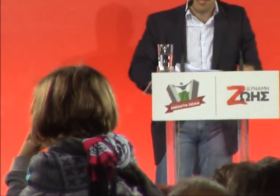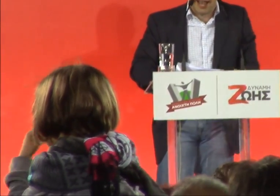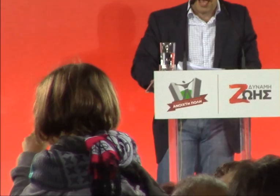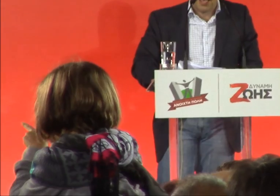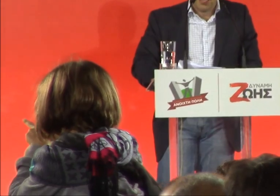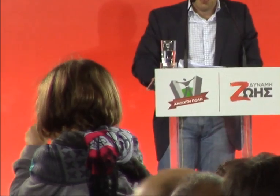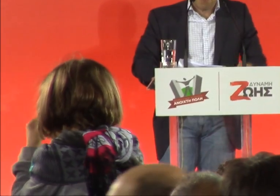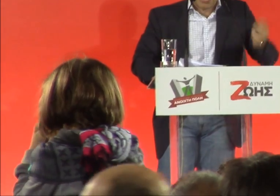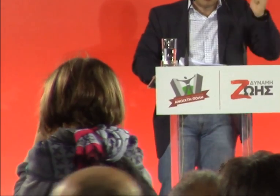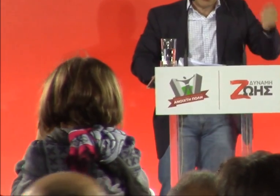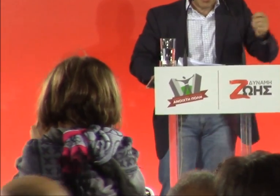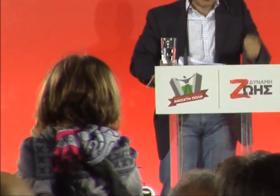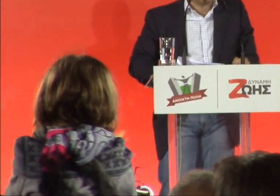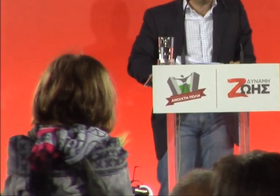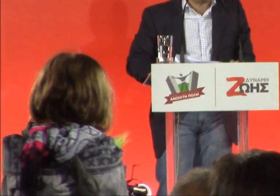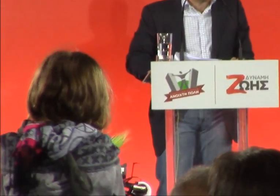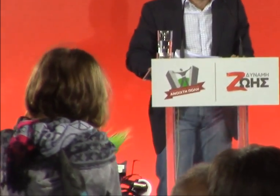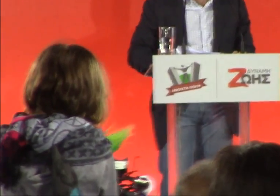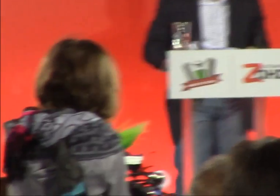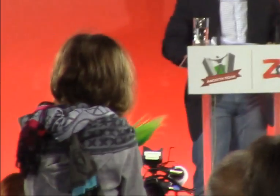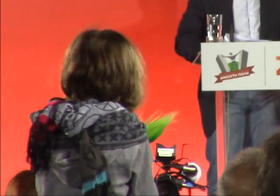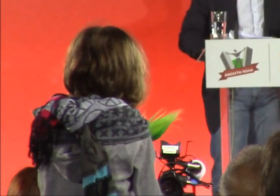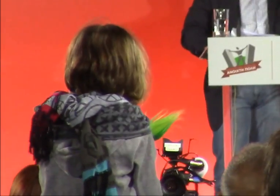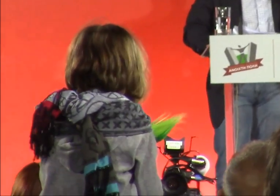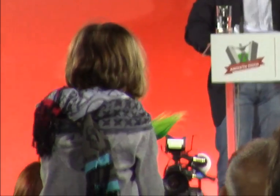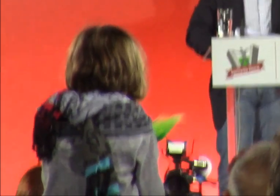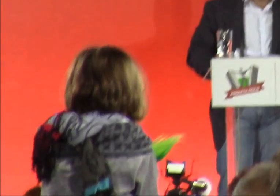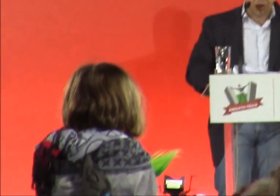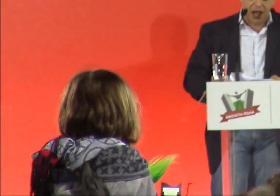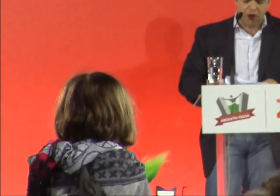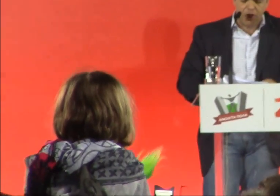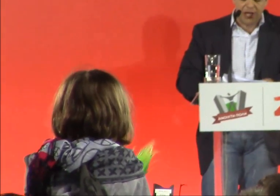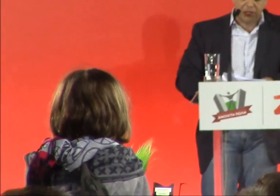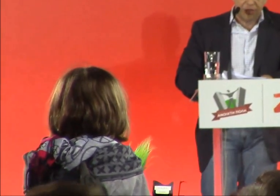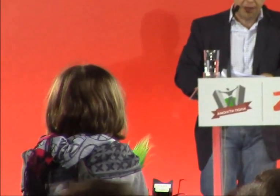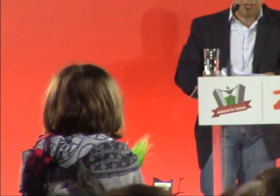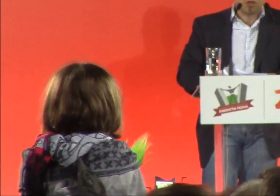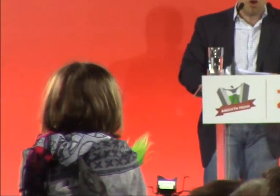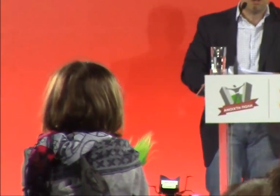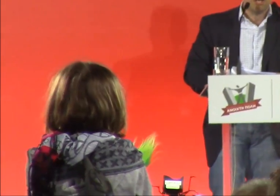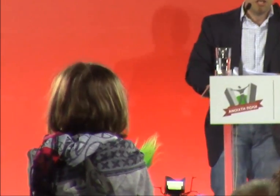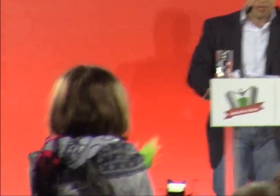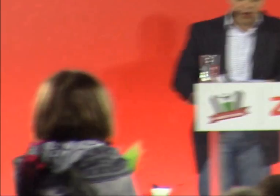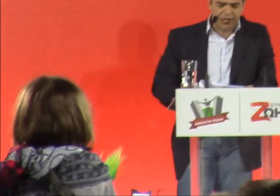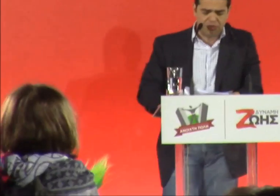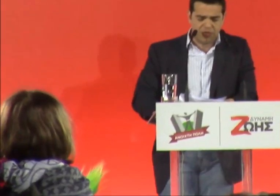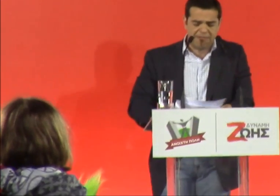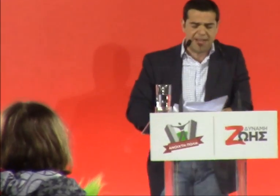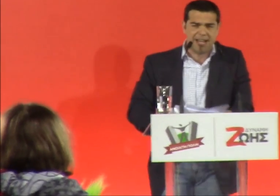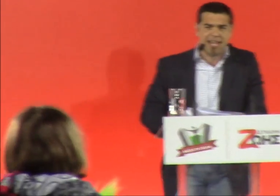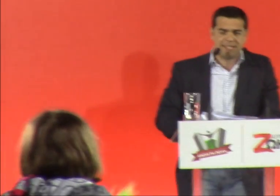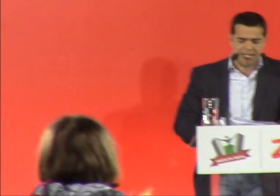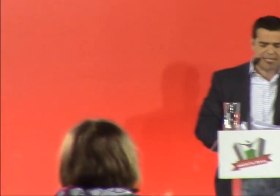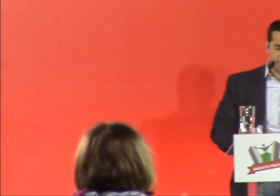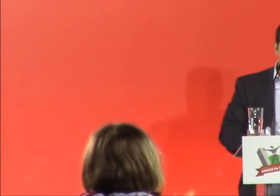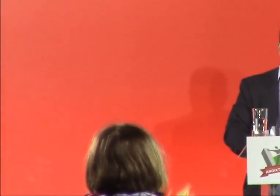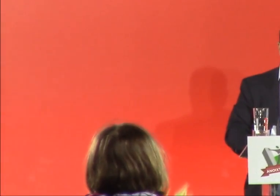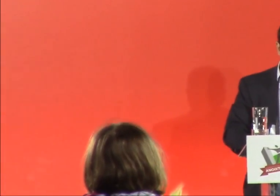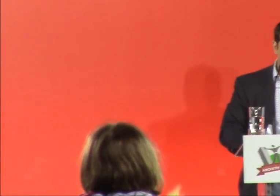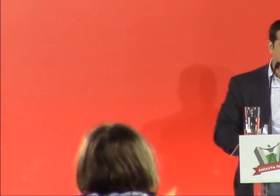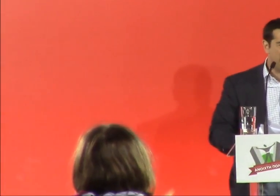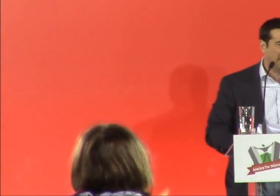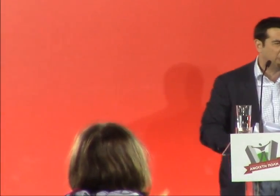Ξένα κέντρα, παρασκηνιακά συμφέροντα, αρχιερείς των αγορών και των τραπεζών διορίζουν κυβερνήσεις